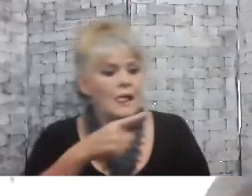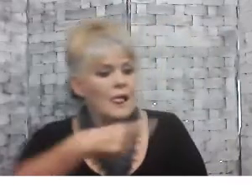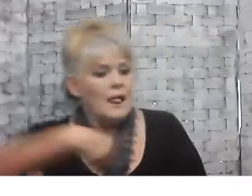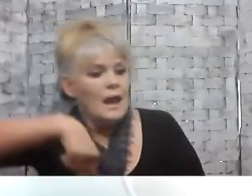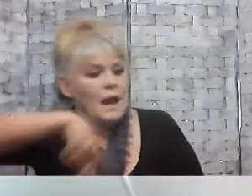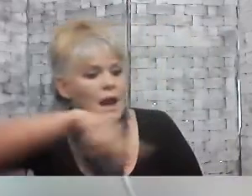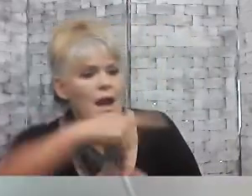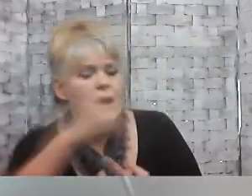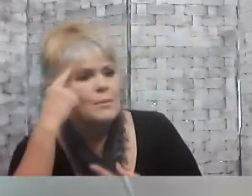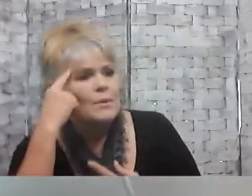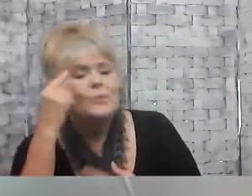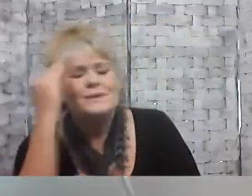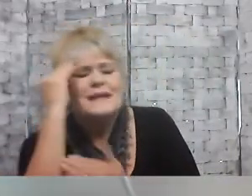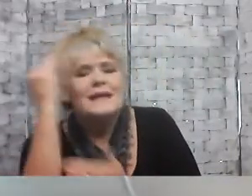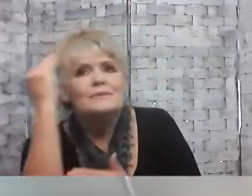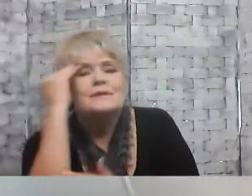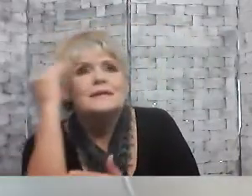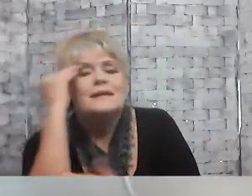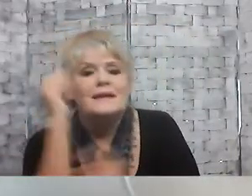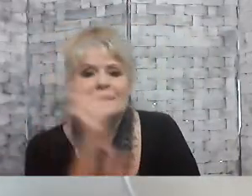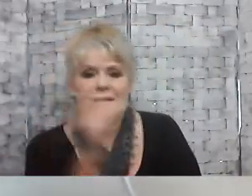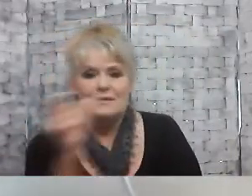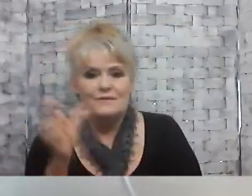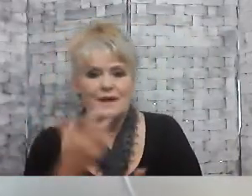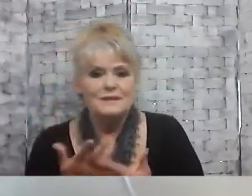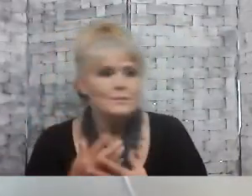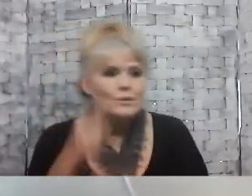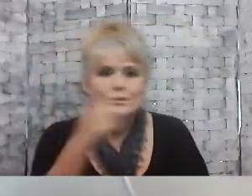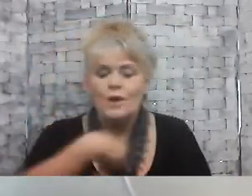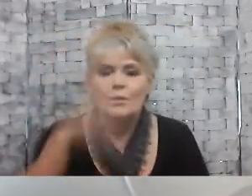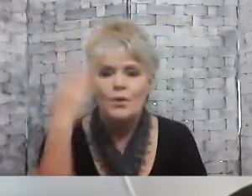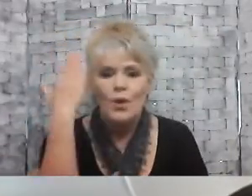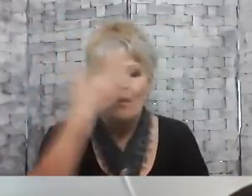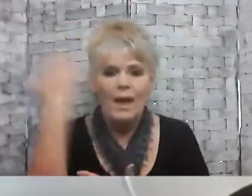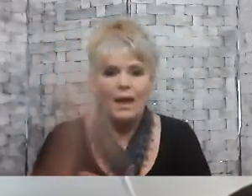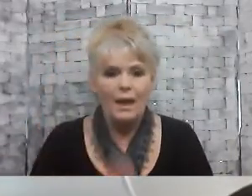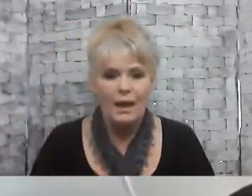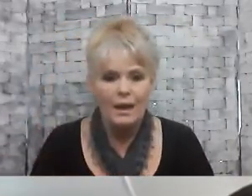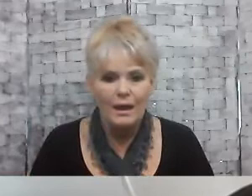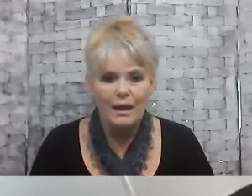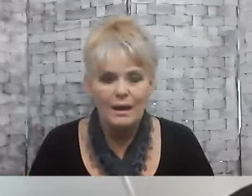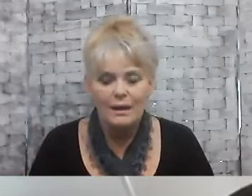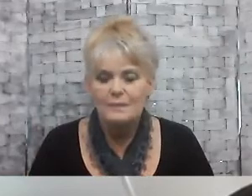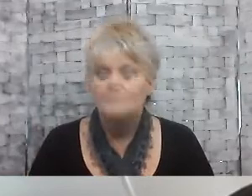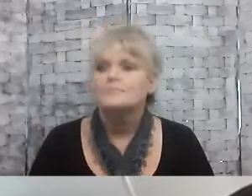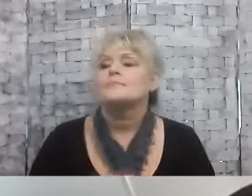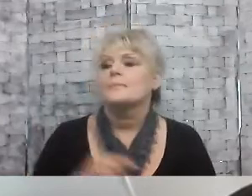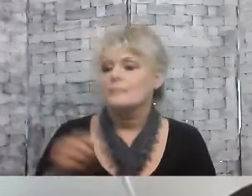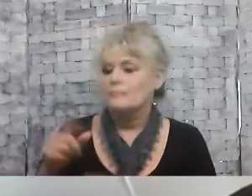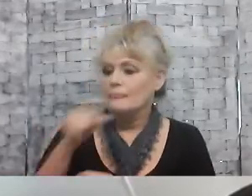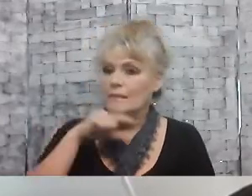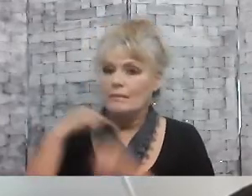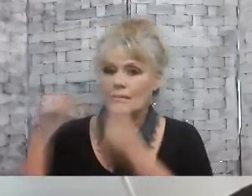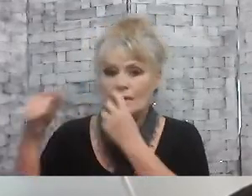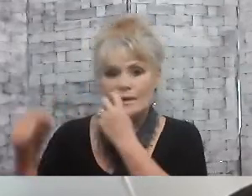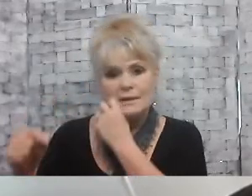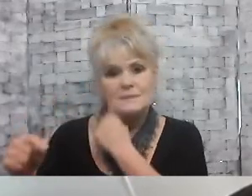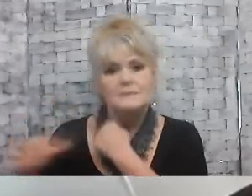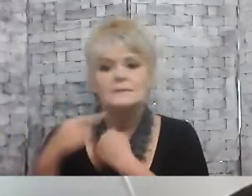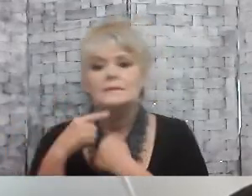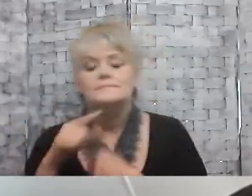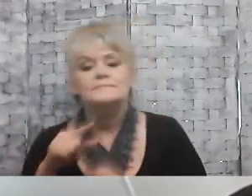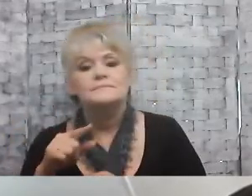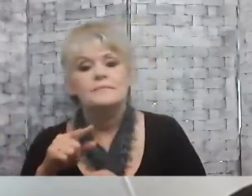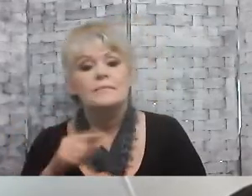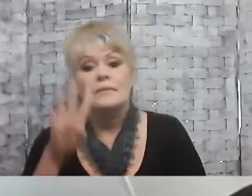Die versie is so bekend, allemaal is net soos van ons gaan wom. Okay. Toe hy klaar dit gesê het, en die 40 dae